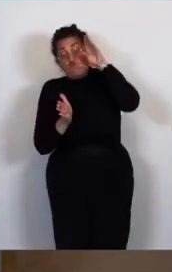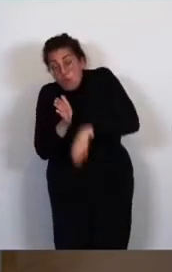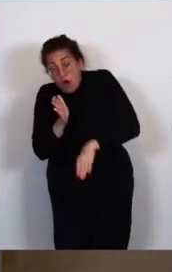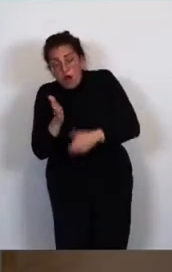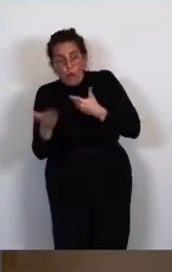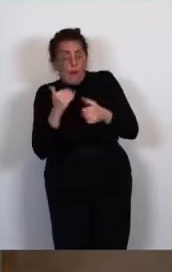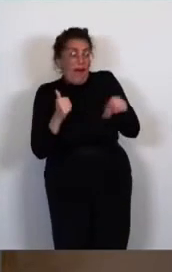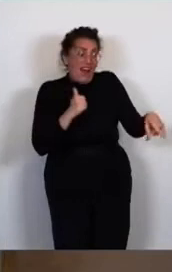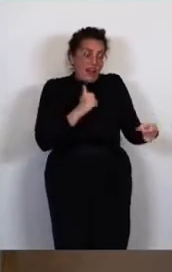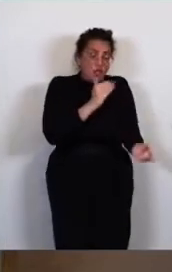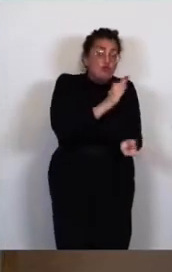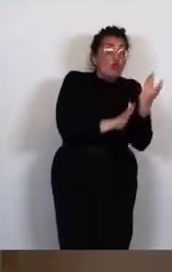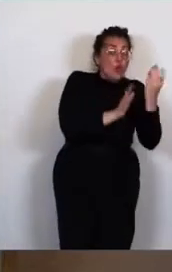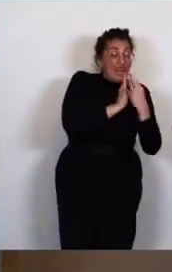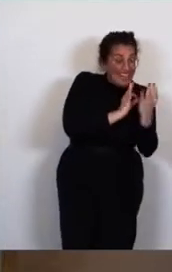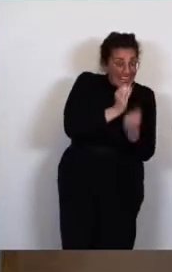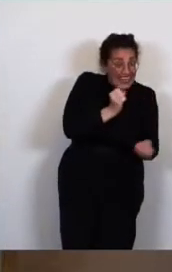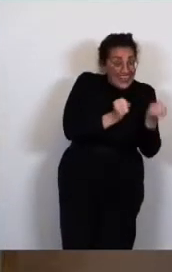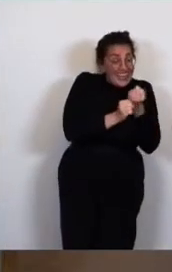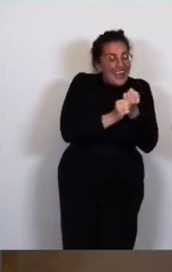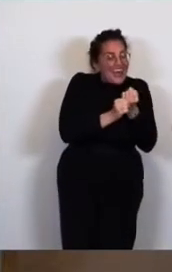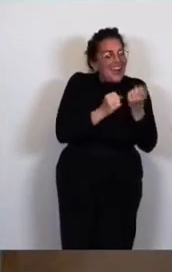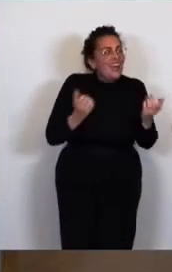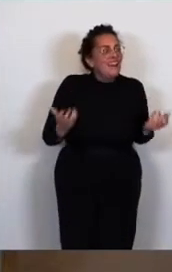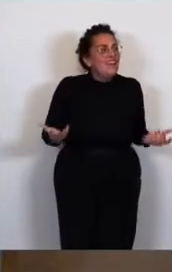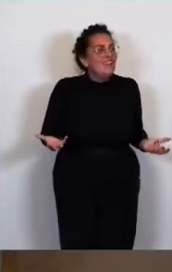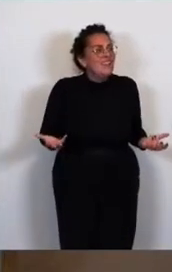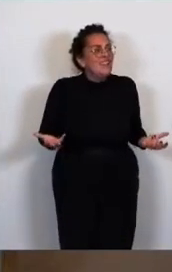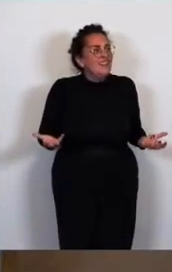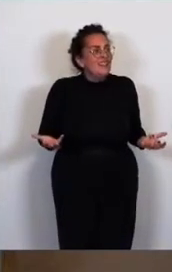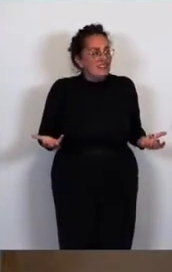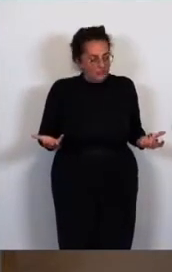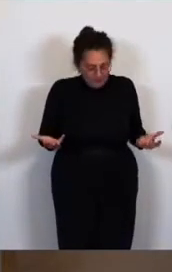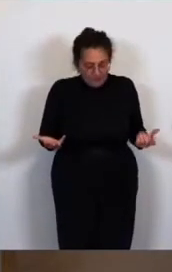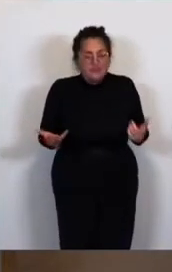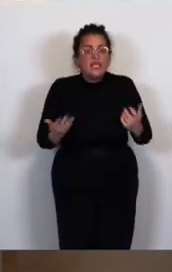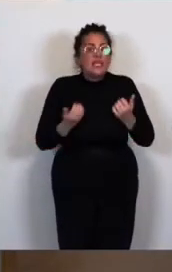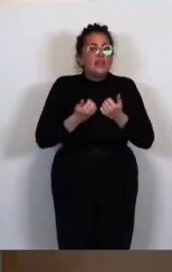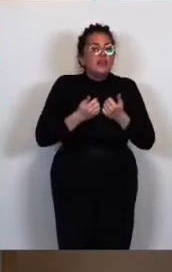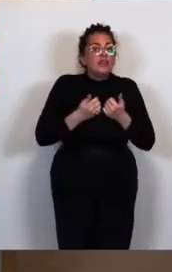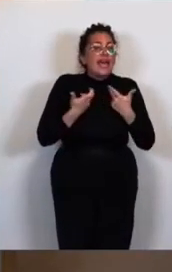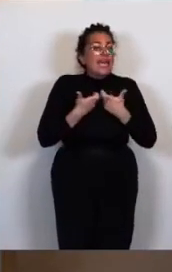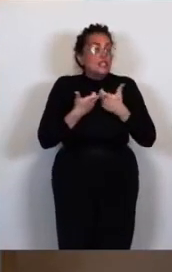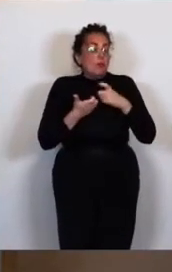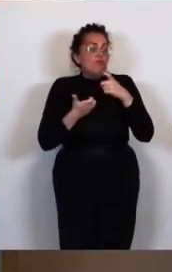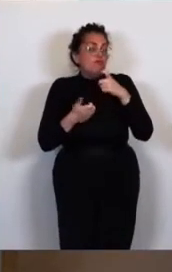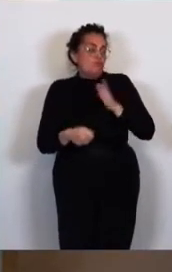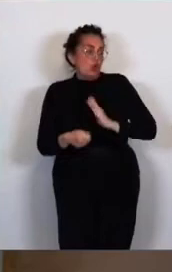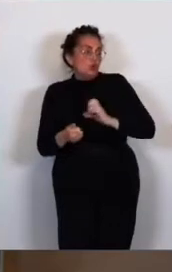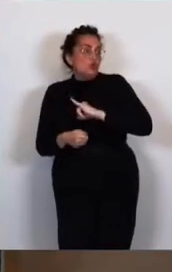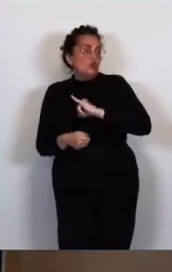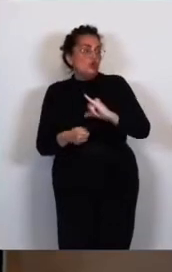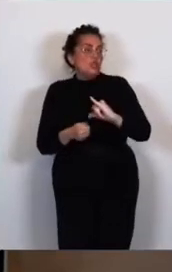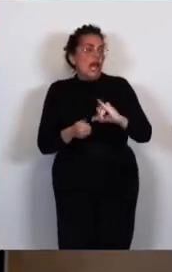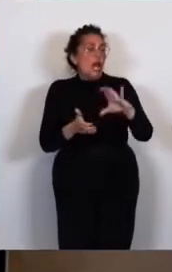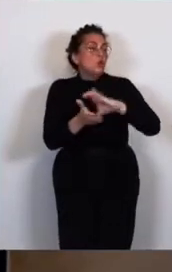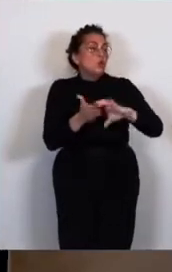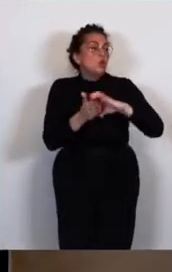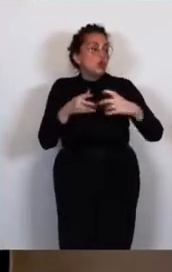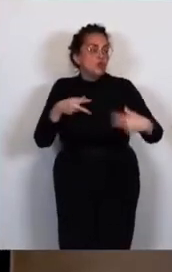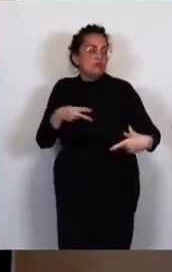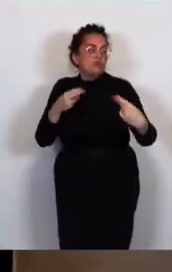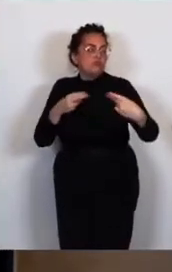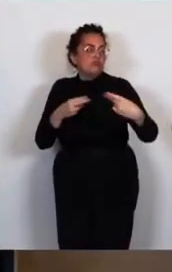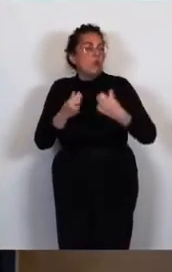lignes, tout en sachant que la différence du temps de trajet Bordeaux-Toulouse n'est que de 22